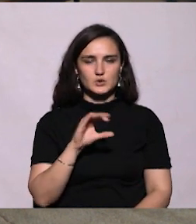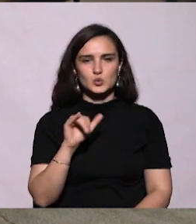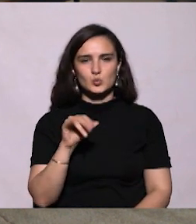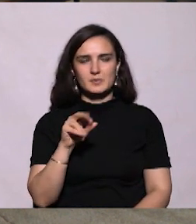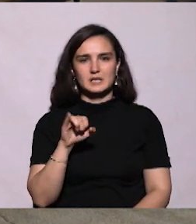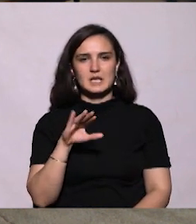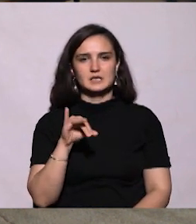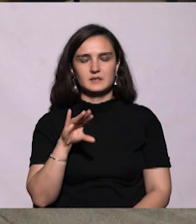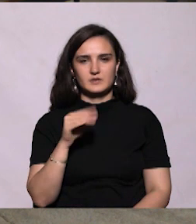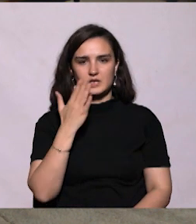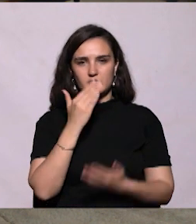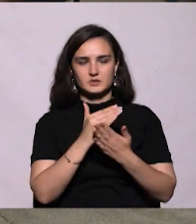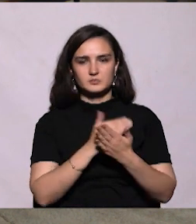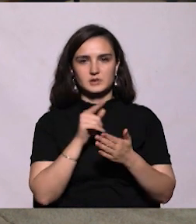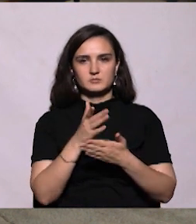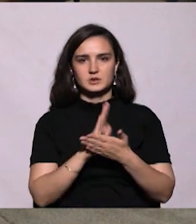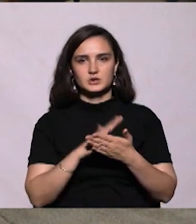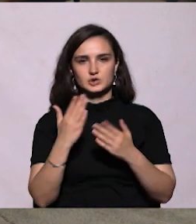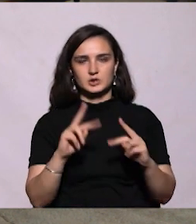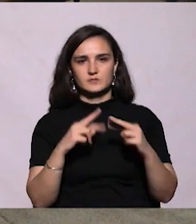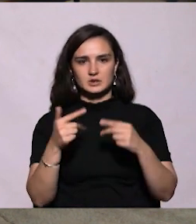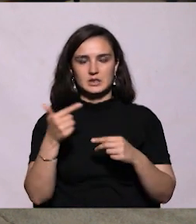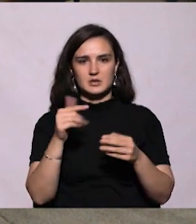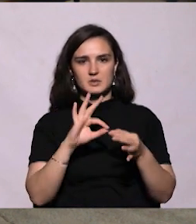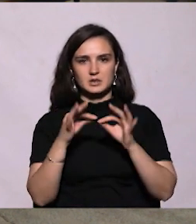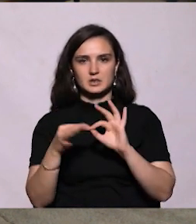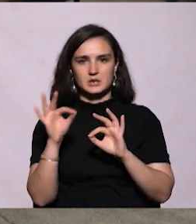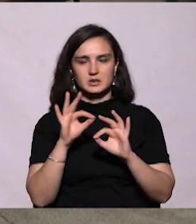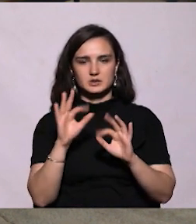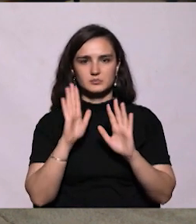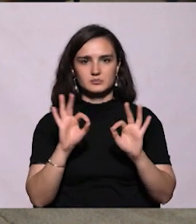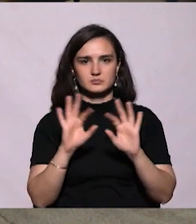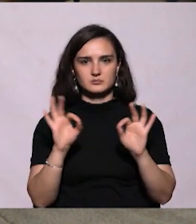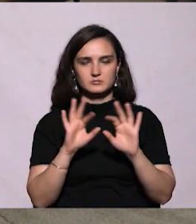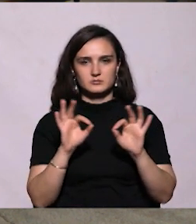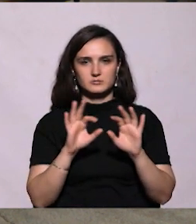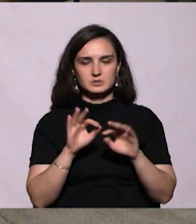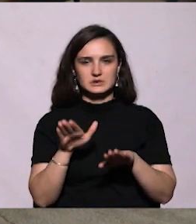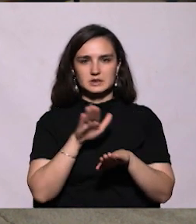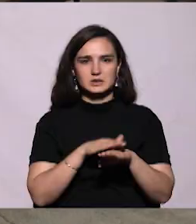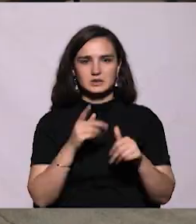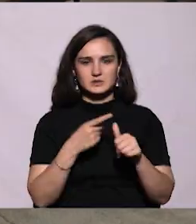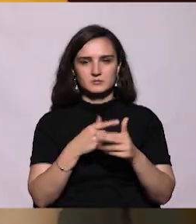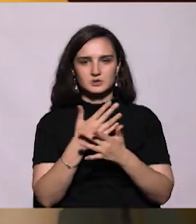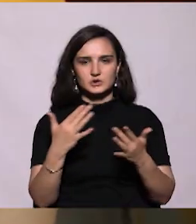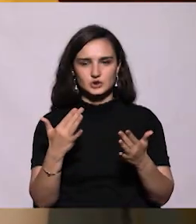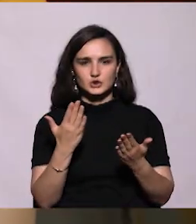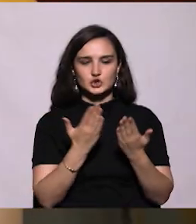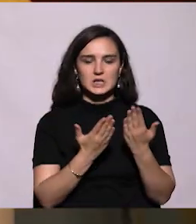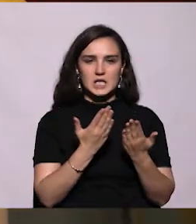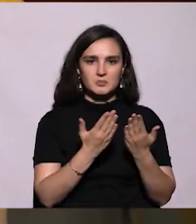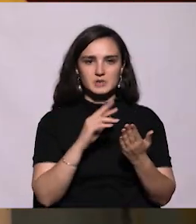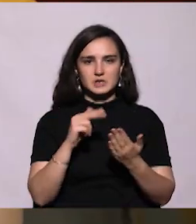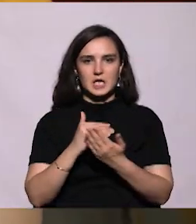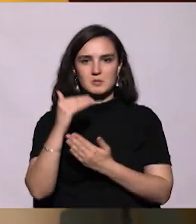adjectives. გაკვეთილის ამ ნაწილში გადავდივართ გრამატიკაზე, სადაც ვისაუბრებთ ზედსართავი სახელების შედარებით და